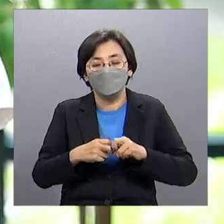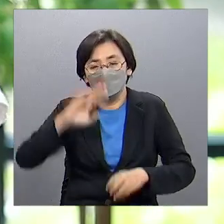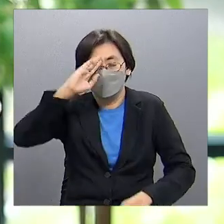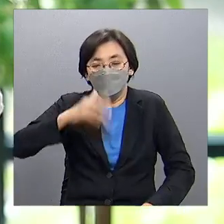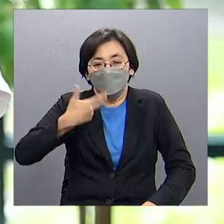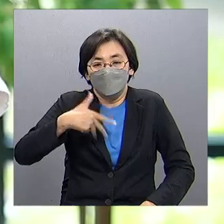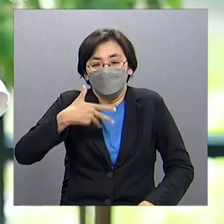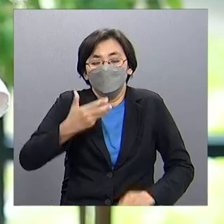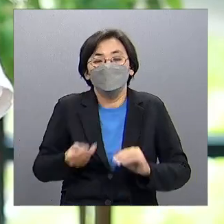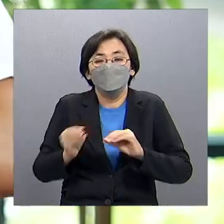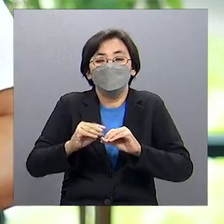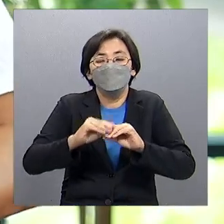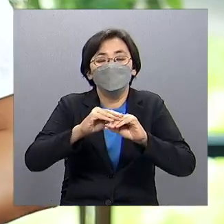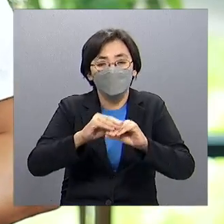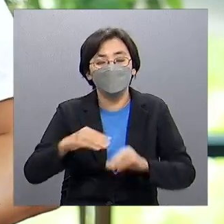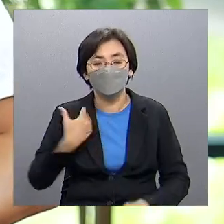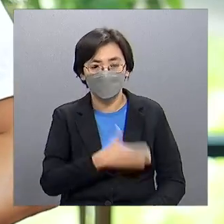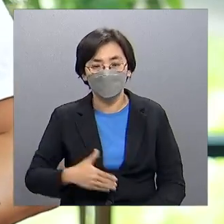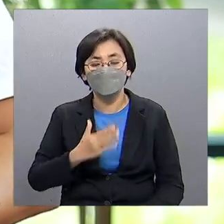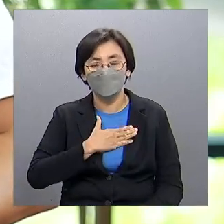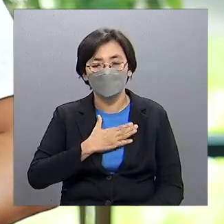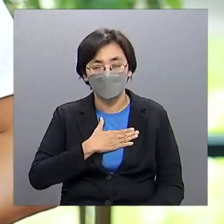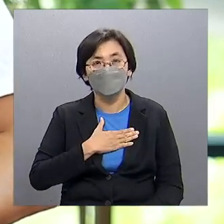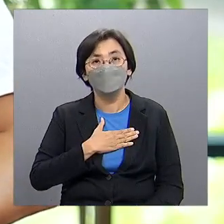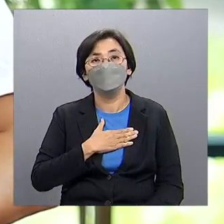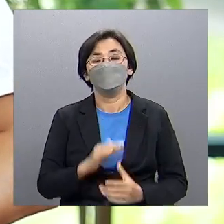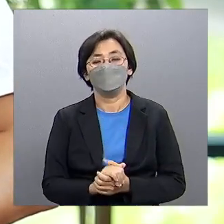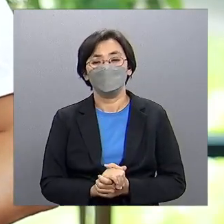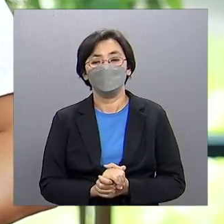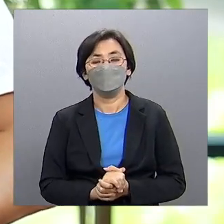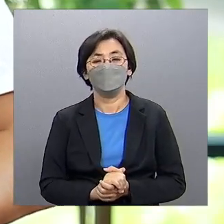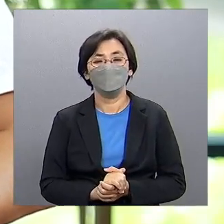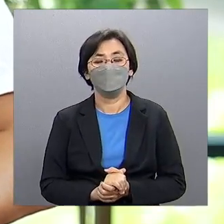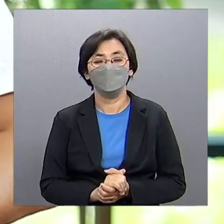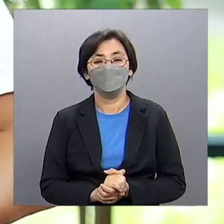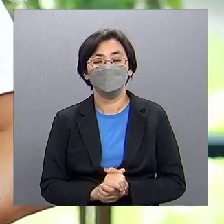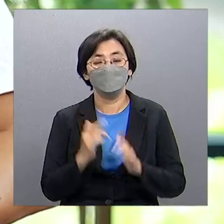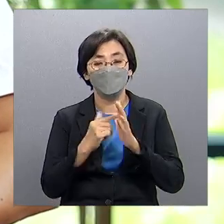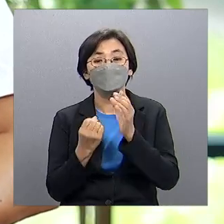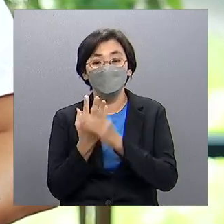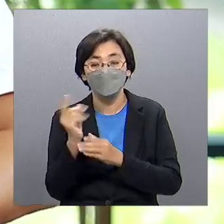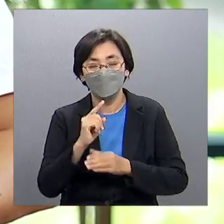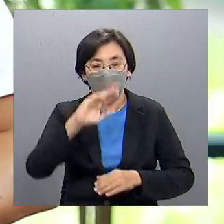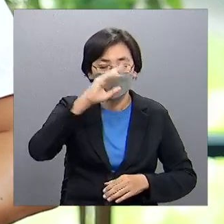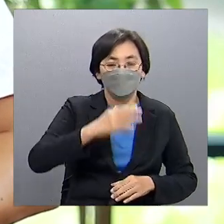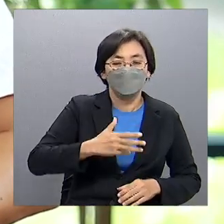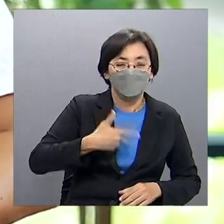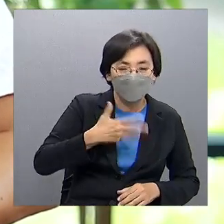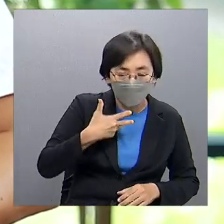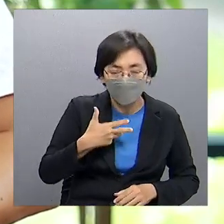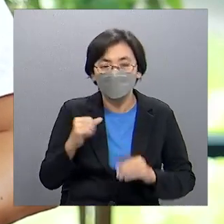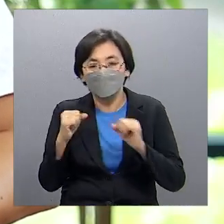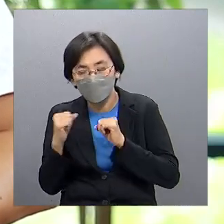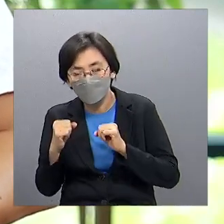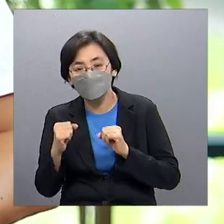มันขึ้นอยู่ว่าร่างกายตอนนั้นน่ะเพราะไข้ทั้งหมดเนี่ยเราแบ่งเป็นแค่ร้อนหรือเย็นยกเว้นว่าความเจ็บปวดที่มาจากอวัยวะต่างๆเสียหายเช่นปอดตับม้ามหัวใ